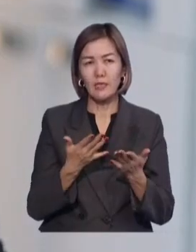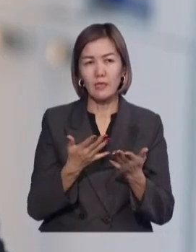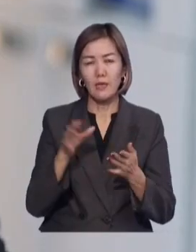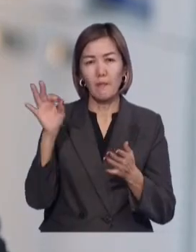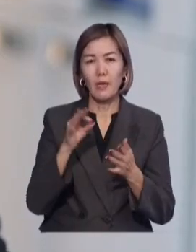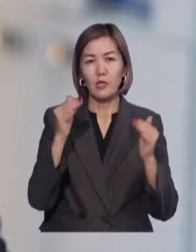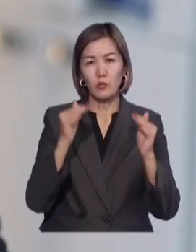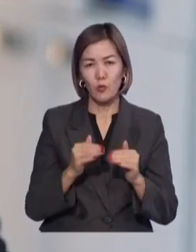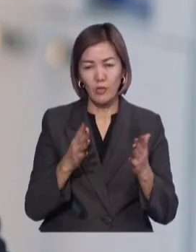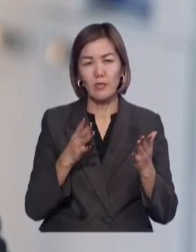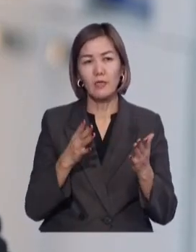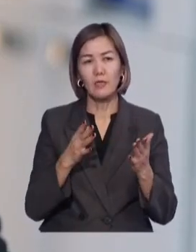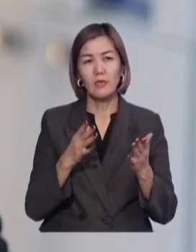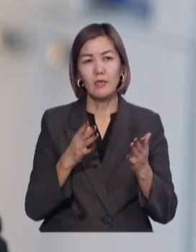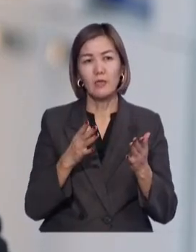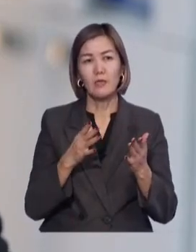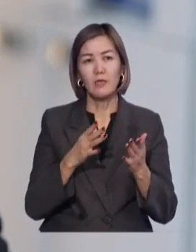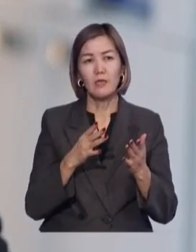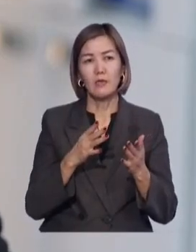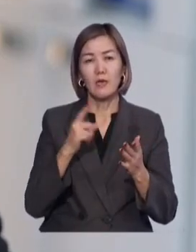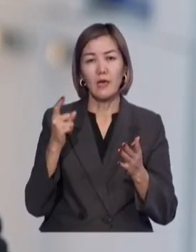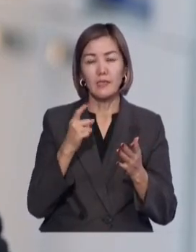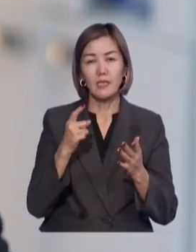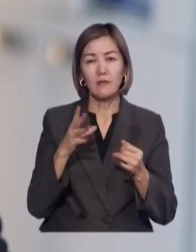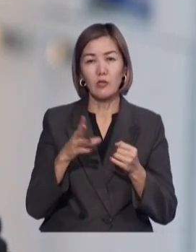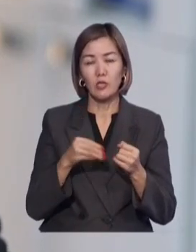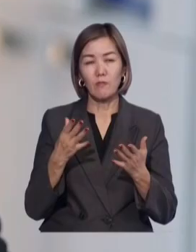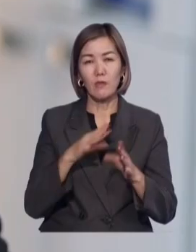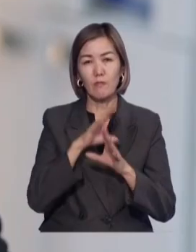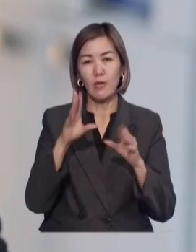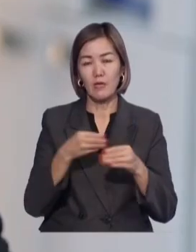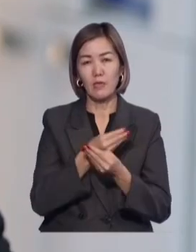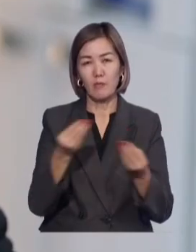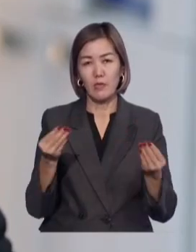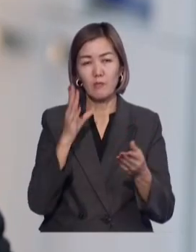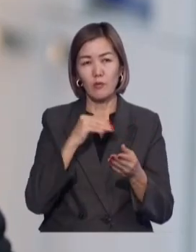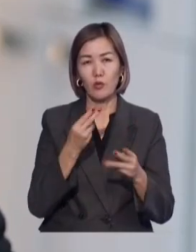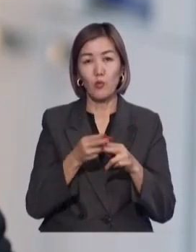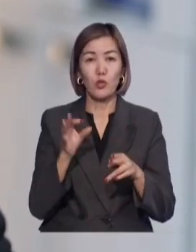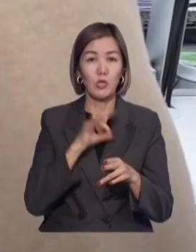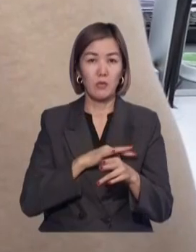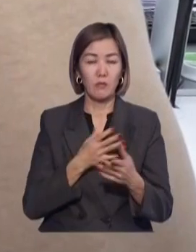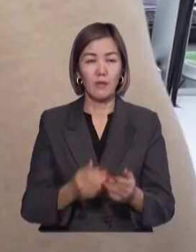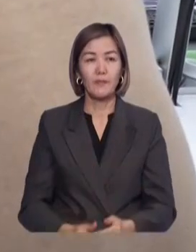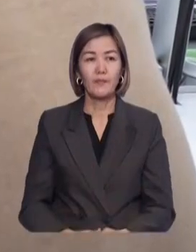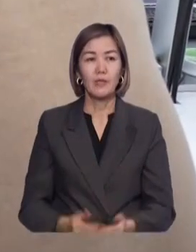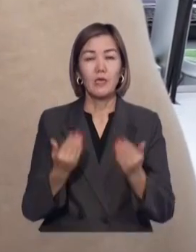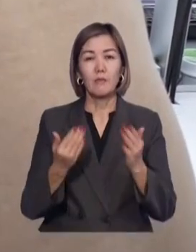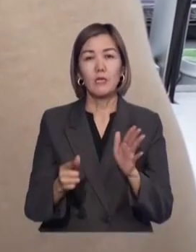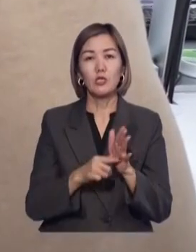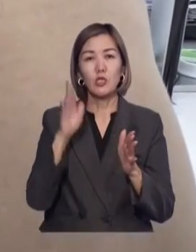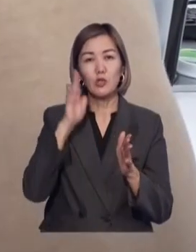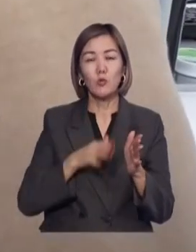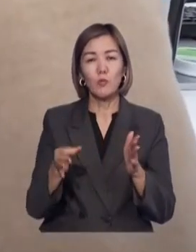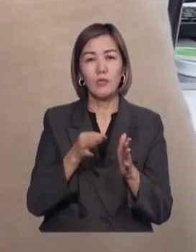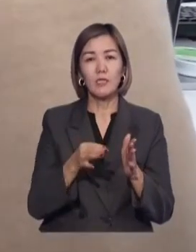екен біріншіден жалғыз мәғанымыз бүкіл шаруаларға, жермен алысатын шаруаларға жалпы өз ойын тиімді деп ойлаймын. Биыл Жетісу облысының